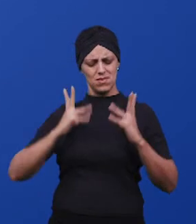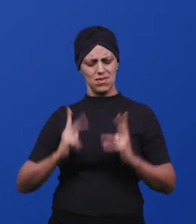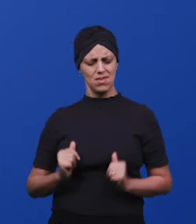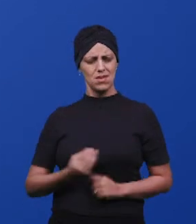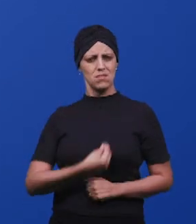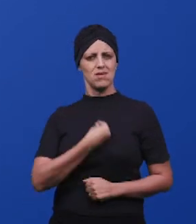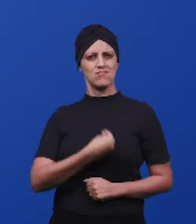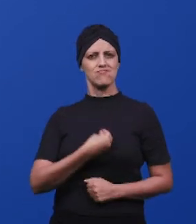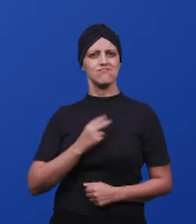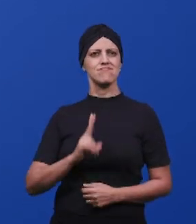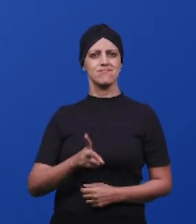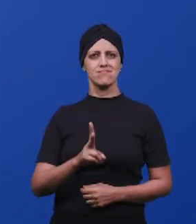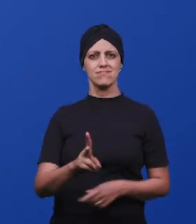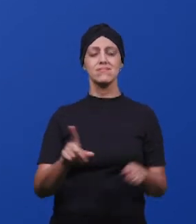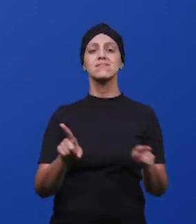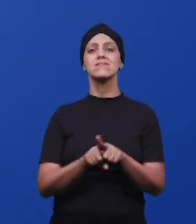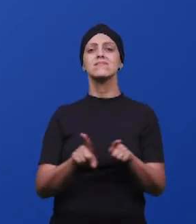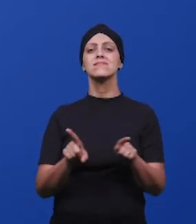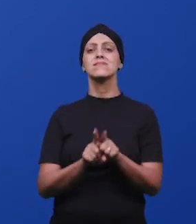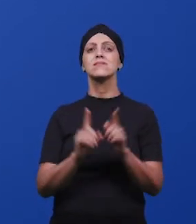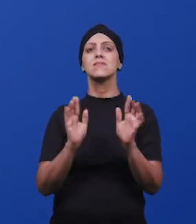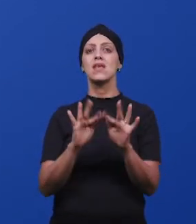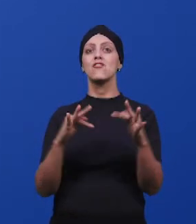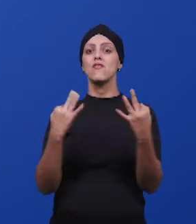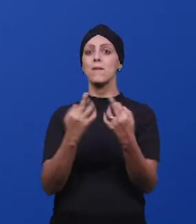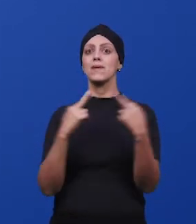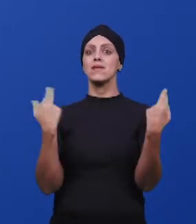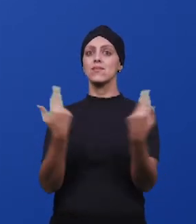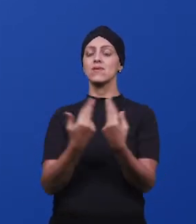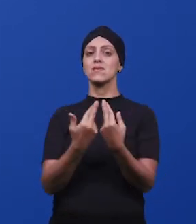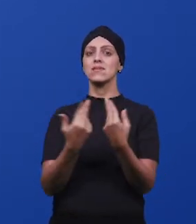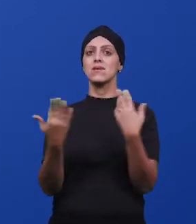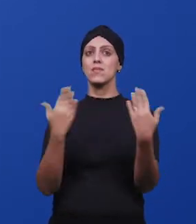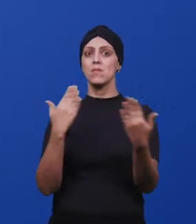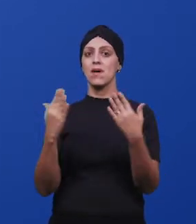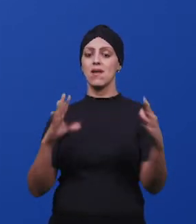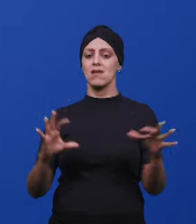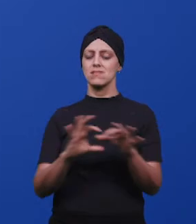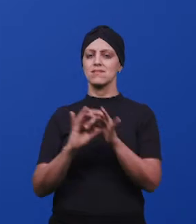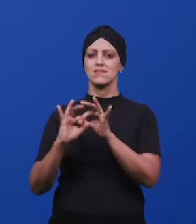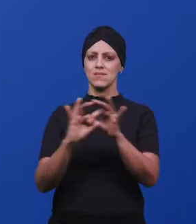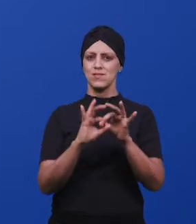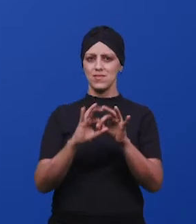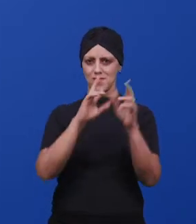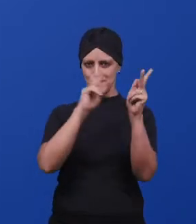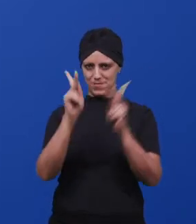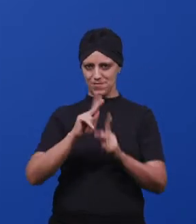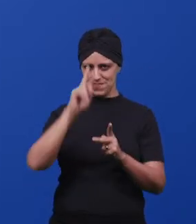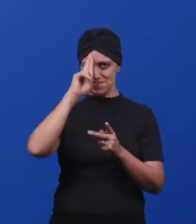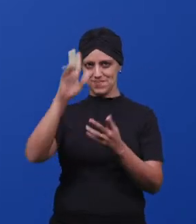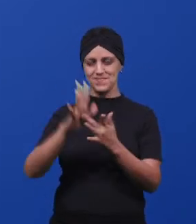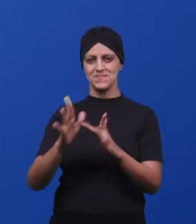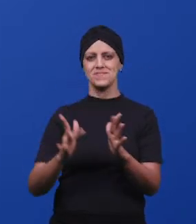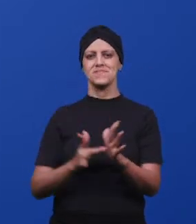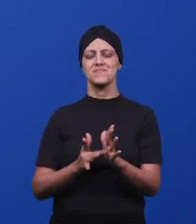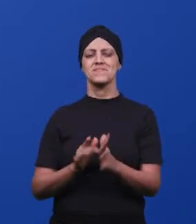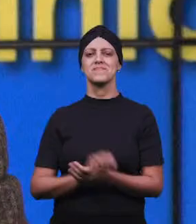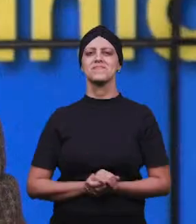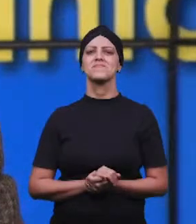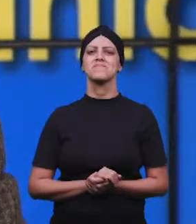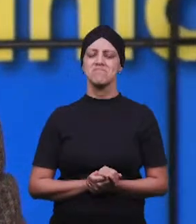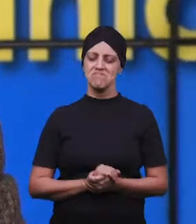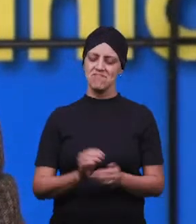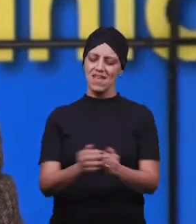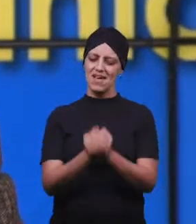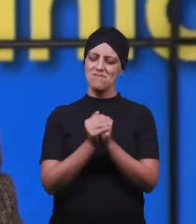preserva la vita, e infine la famiglia riunita ci parla della comunione nel corpo in tutti noi come Chiesa. La pace del Signore